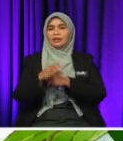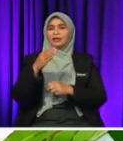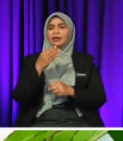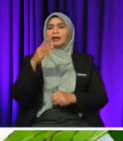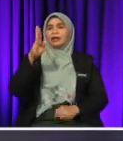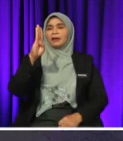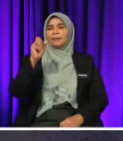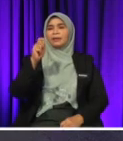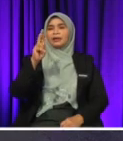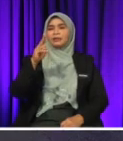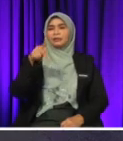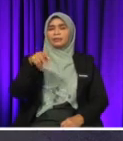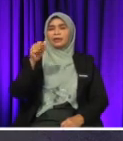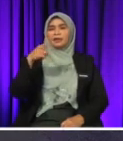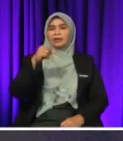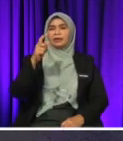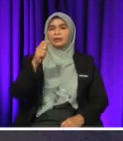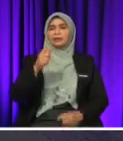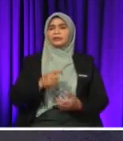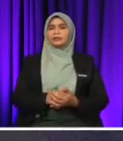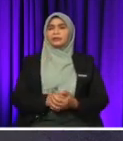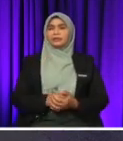dan suara lagi Afrika